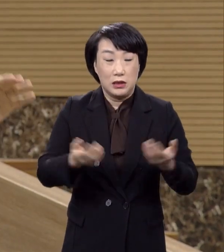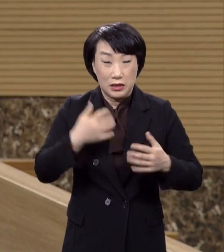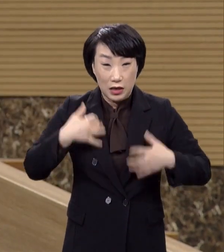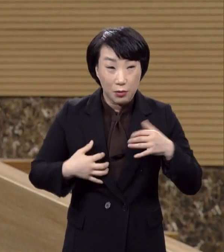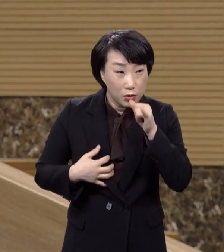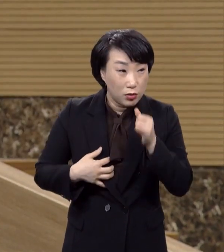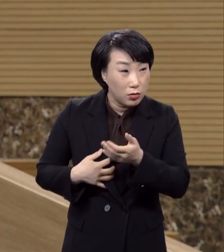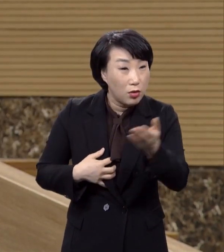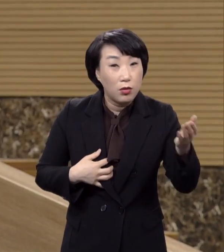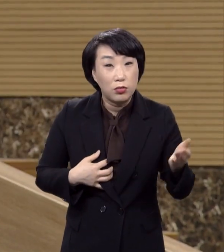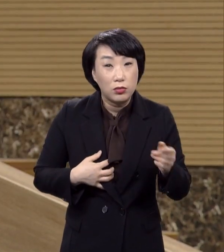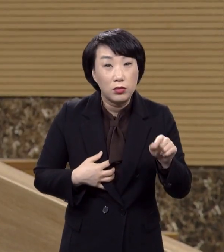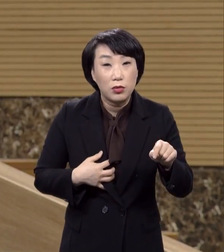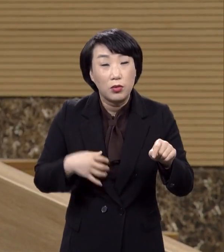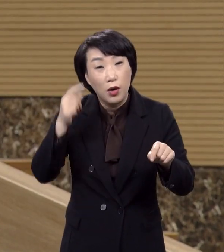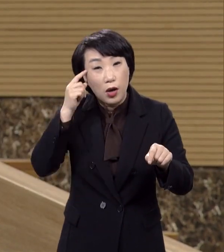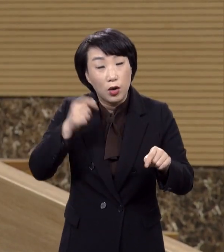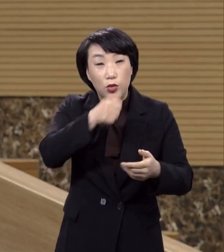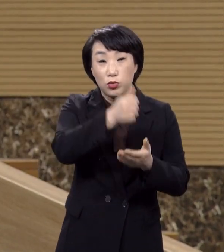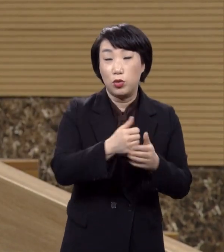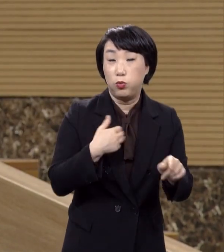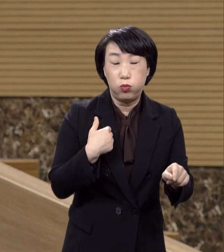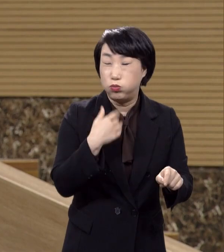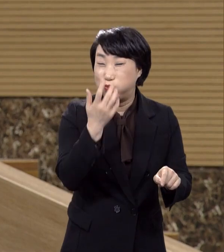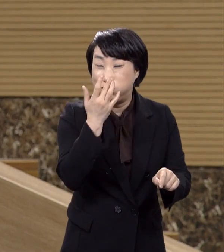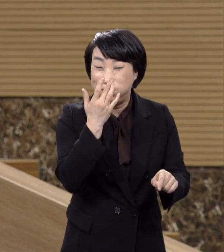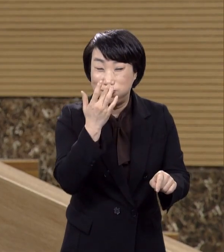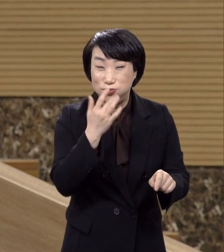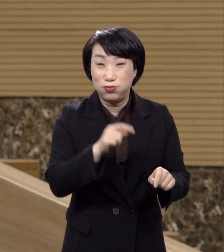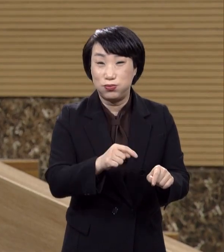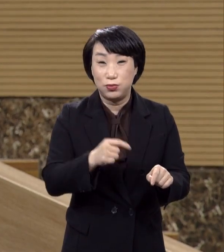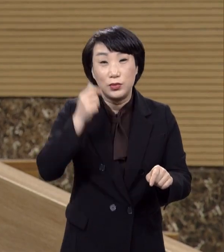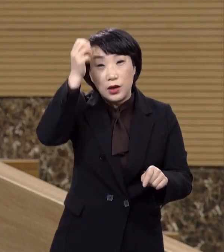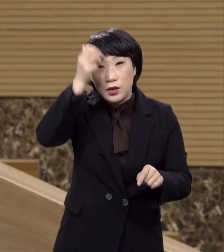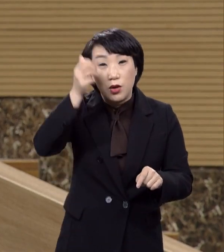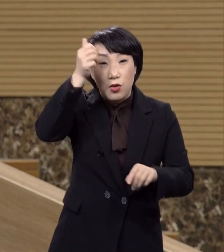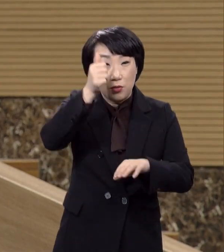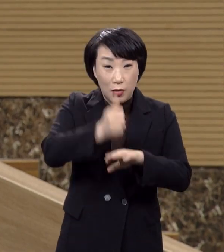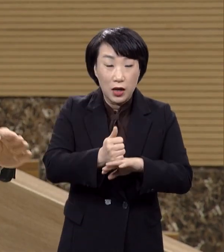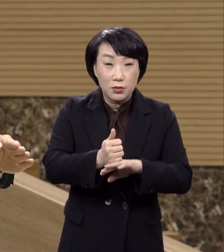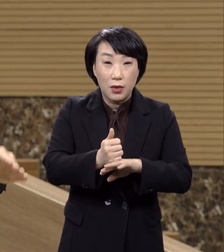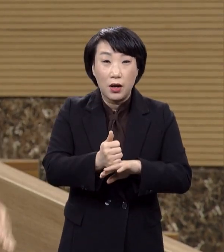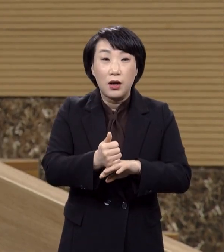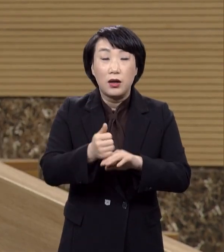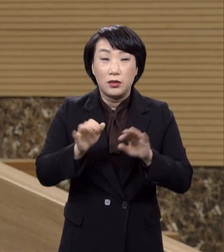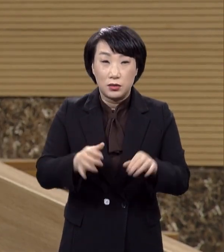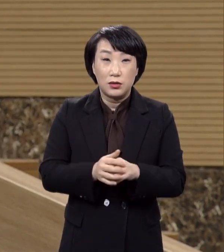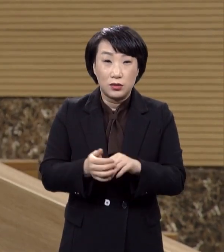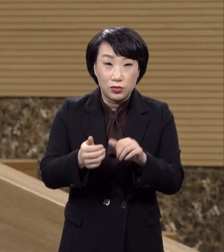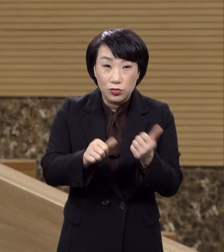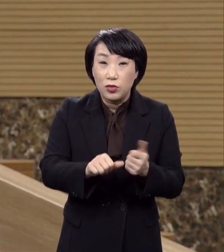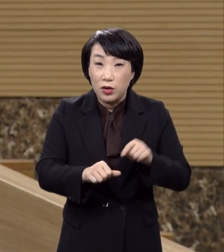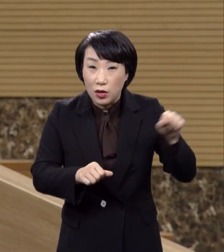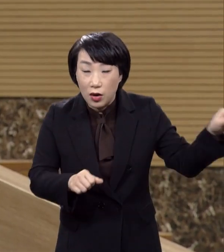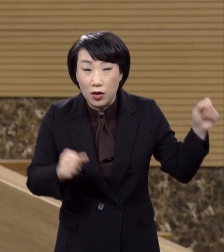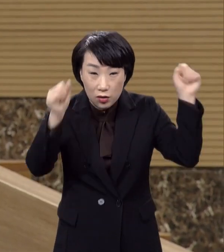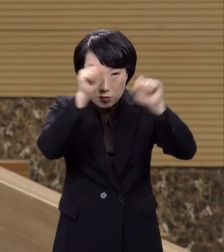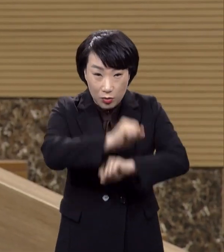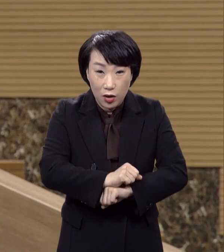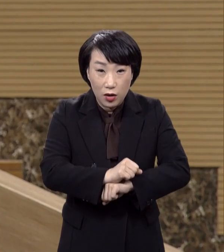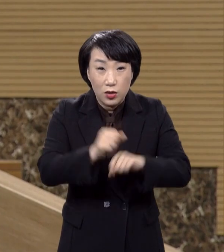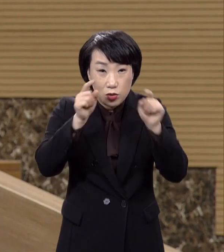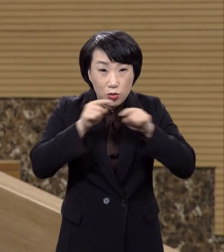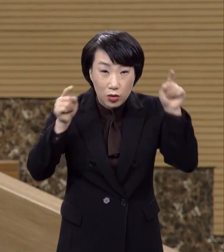근데 그 사람들은 죄가 죄인 줄 모르고 내 영혼의 마지막 사형 선고 속에서